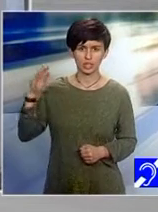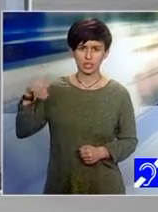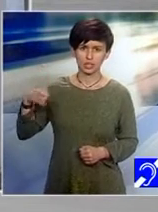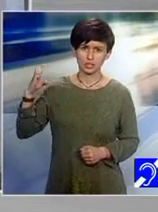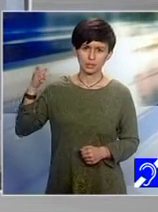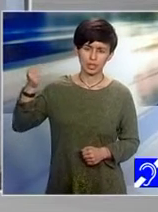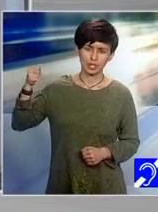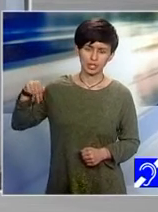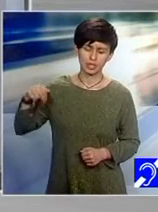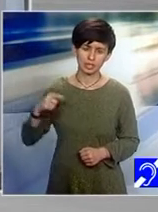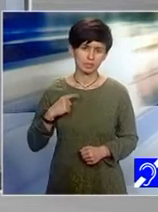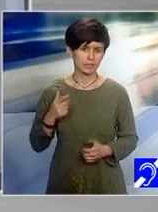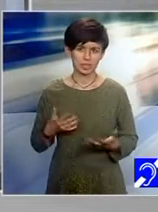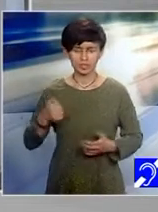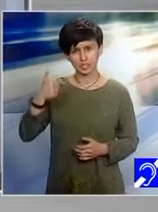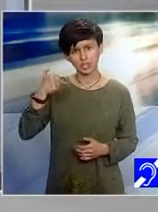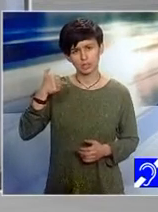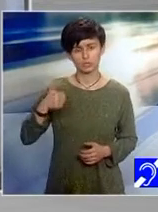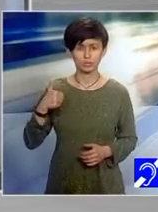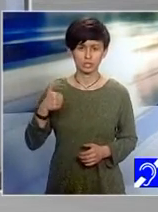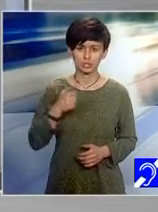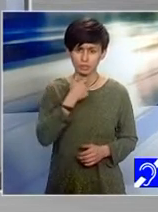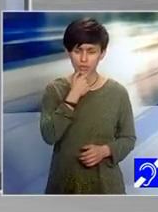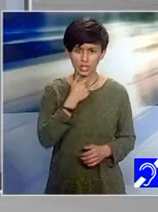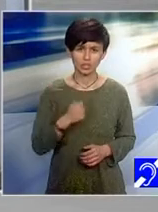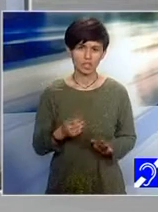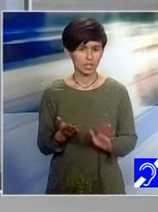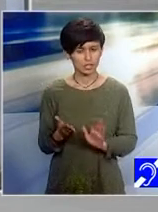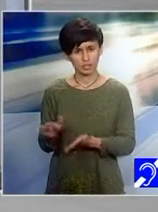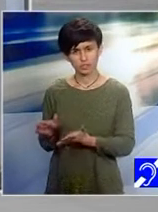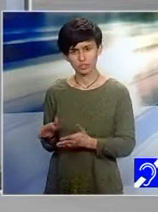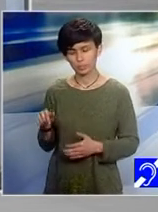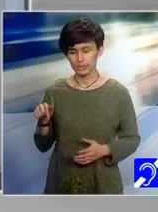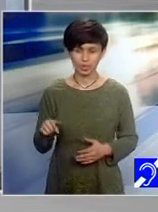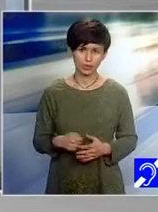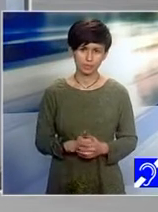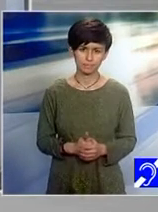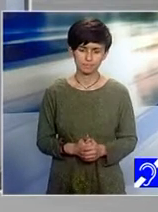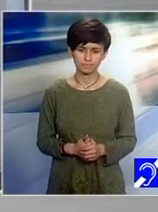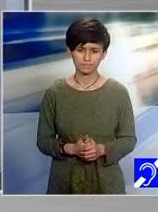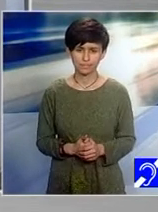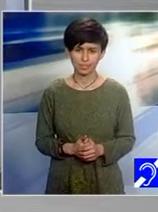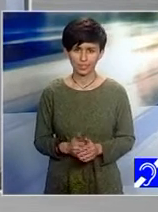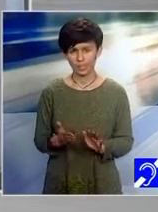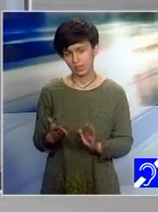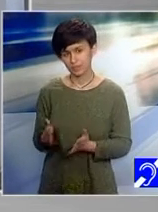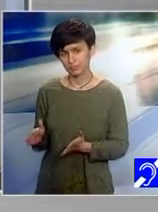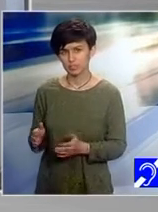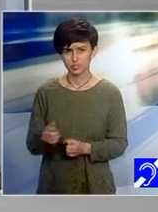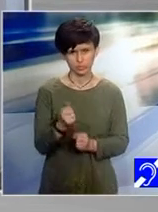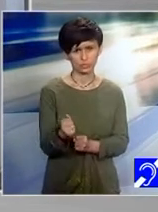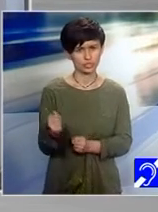a ajuns la 101 ani de la declanșarea acestuia. De fapt, declanșarea, dacă stăm bine și ne